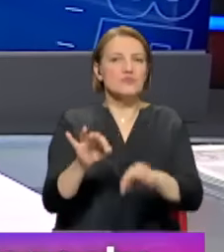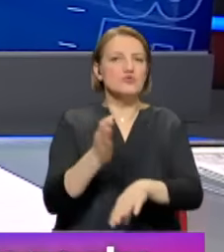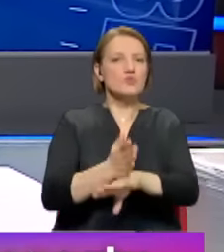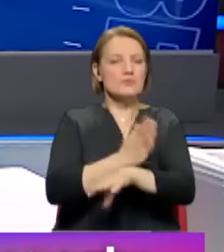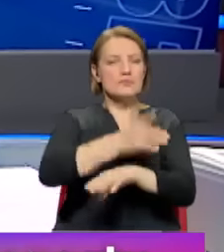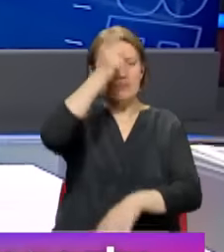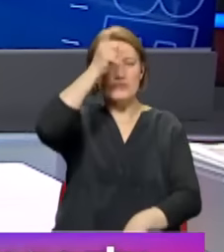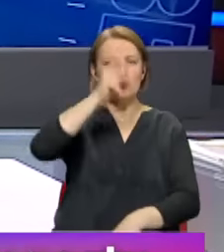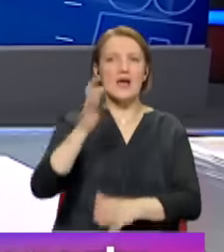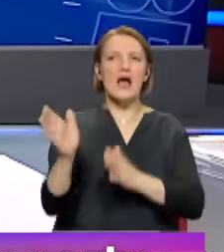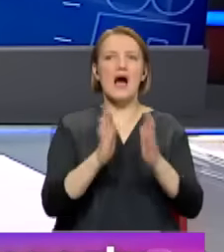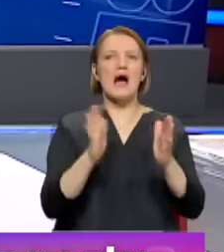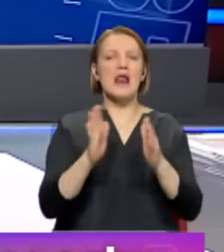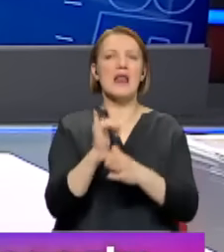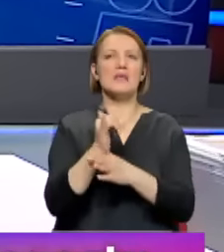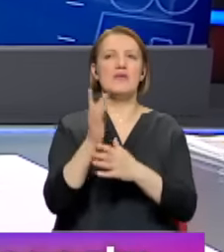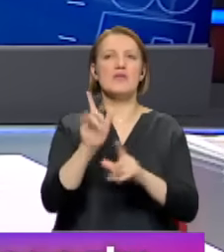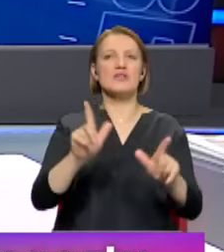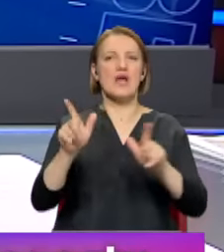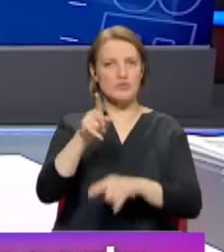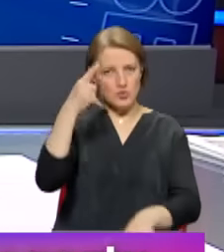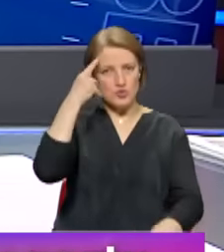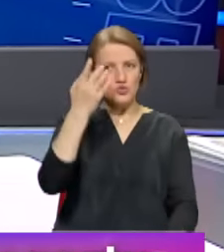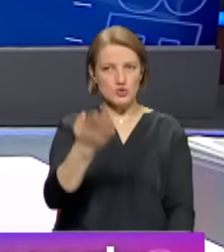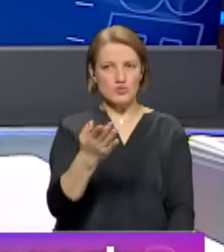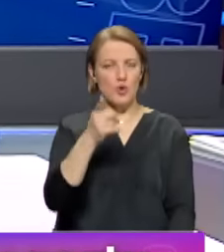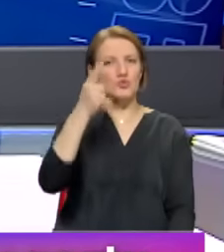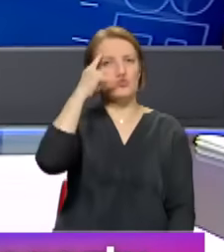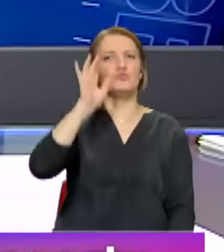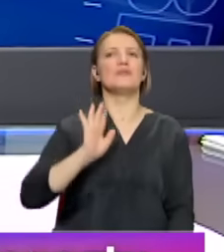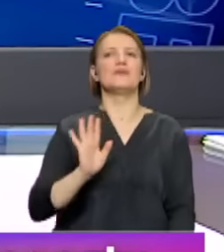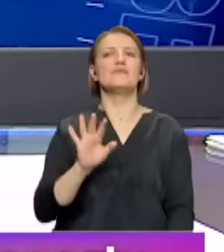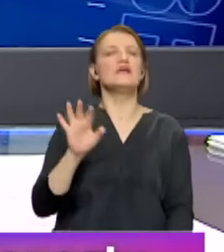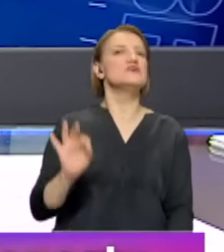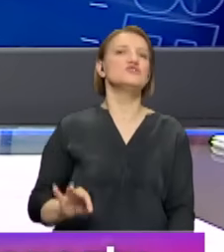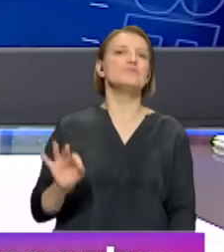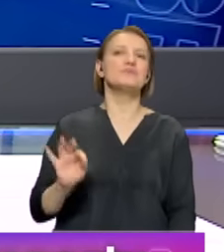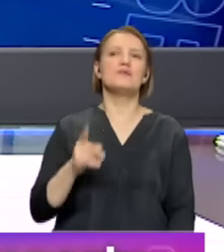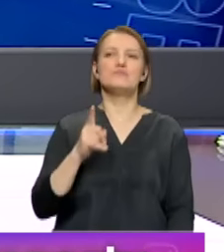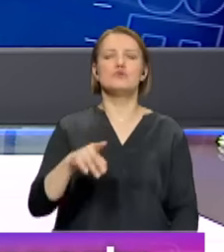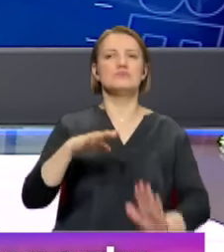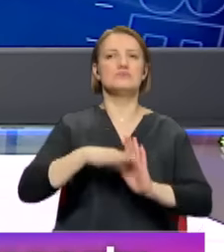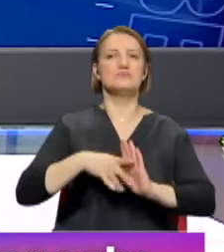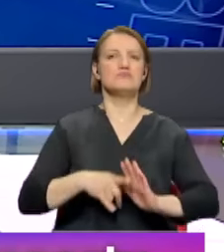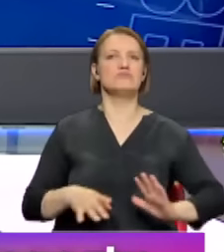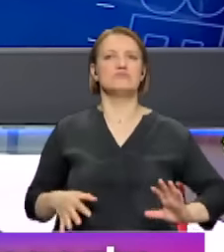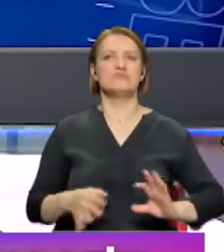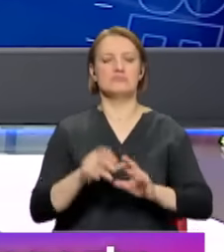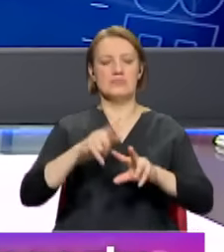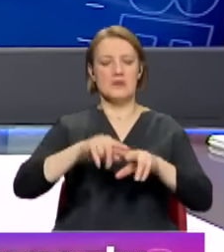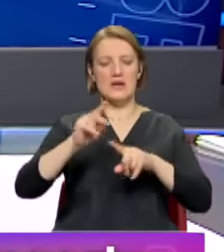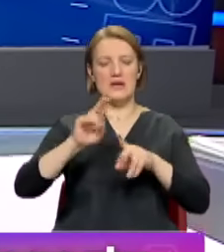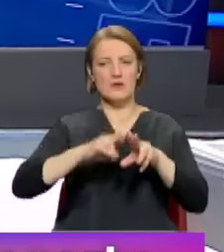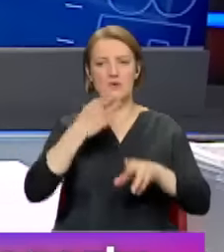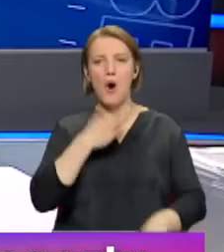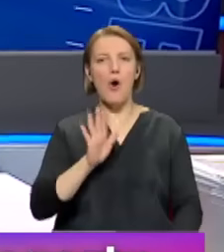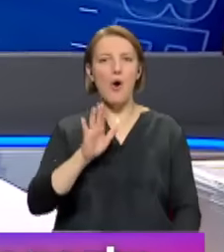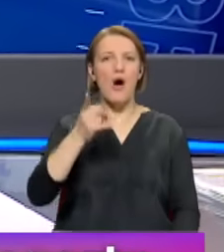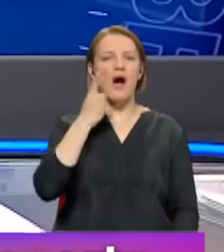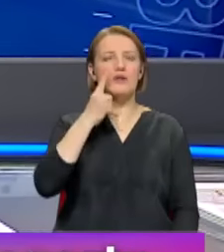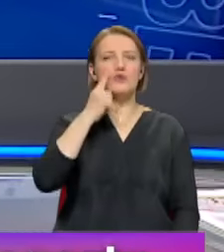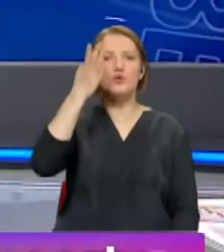memleketin ara eleman ihtiyacı? Bunu düşündünüz mü? O düşünülmedi. Şimdi bu müfredatla ilgili işte laiklik yok, Atatürk yok